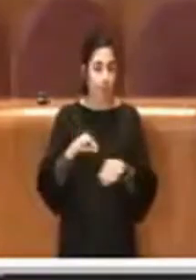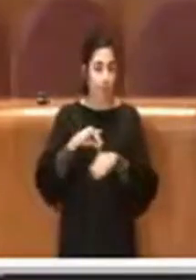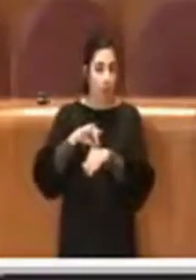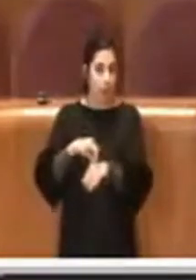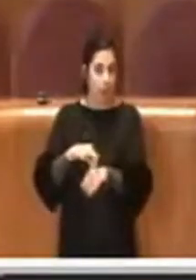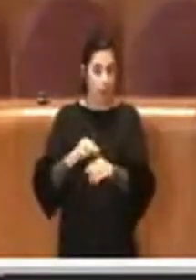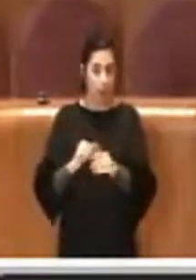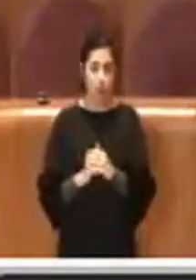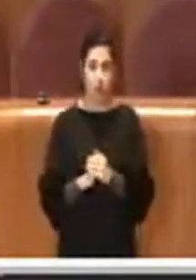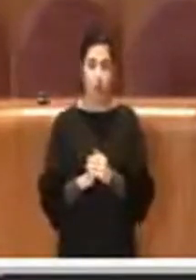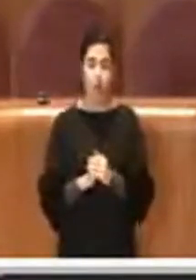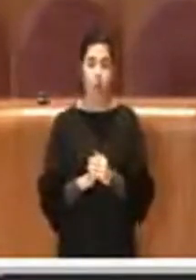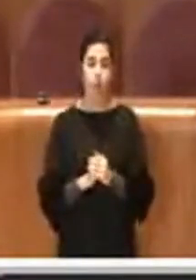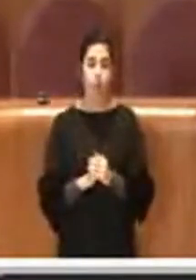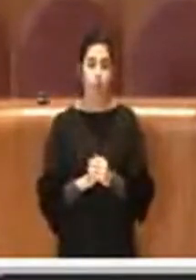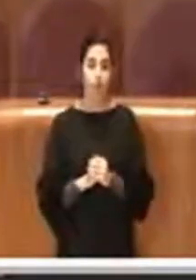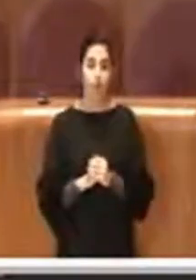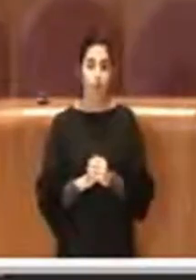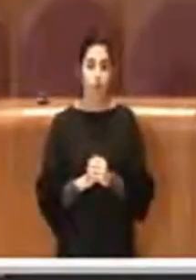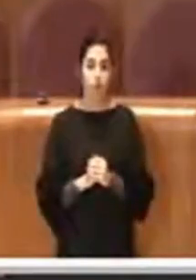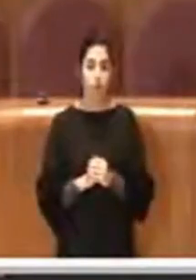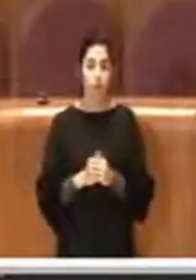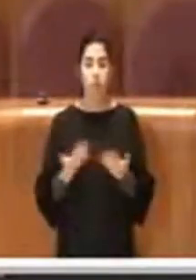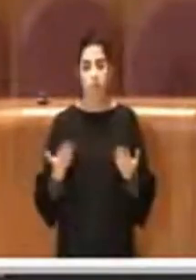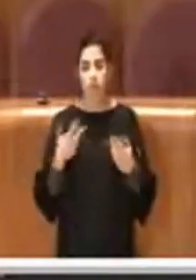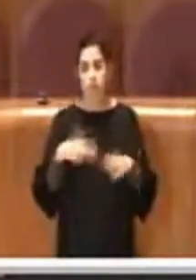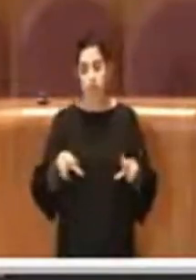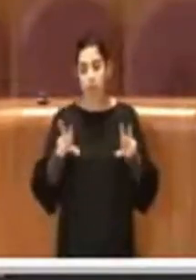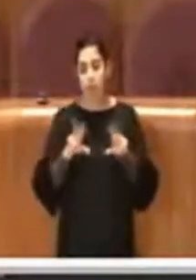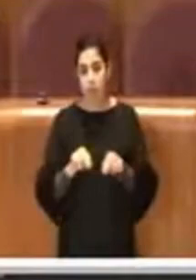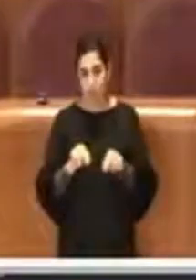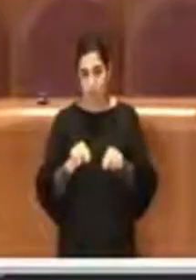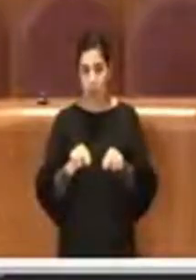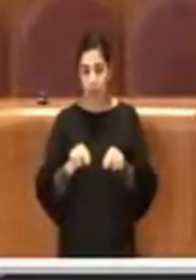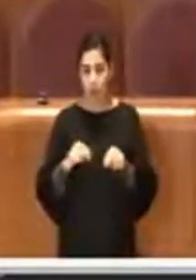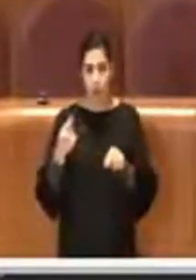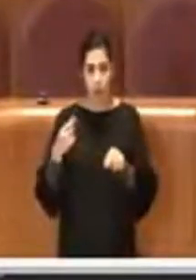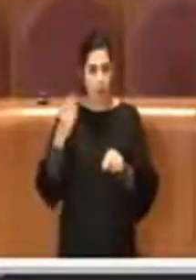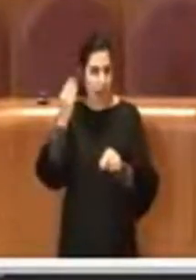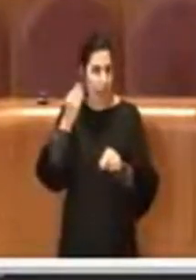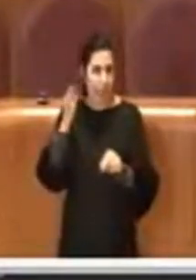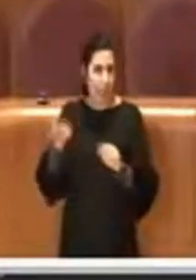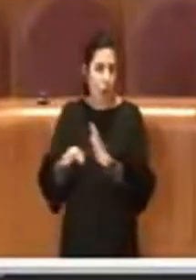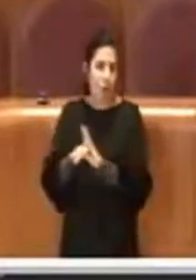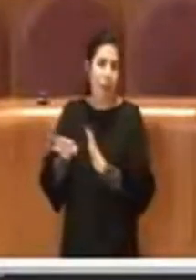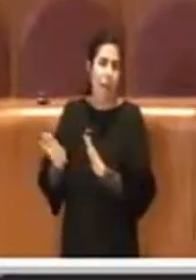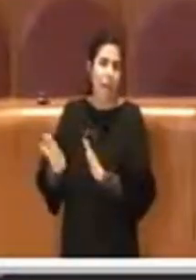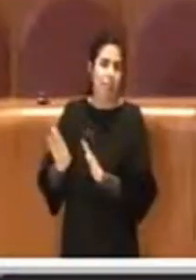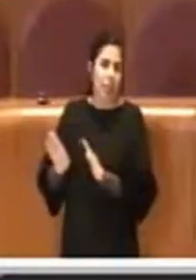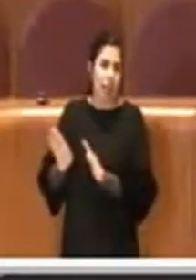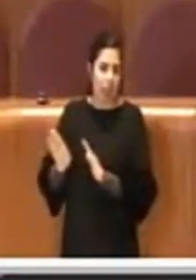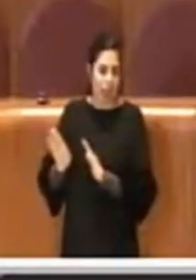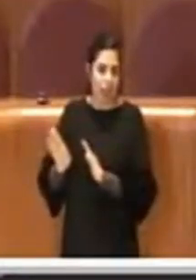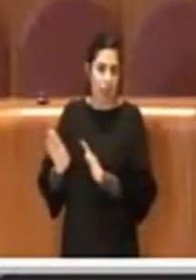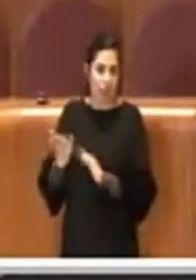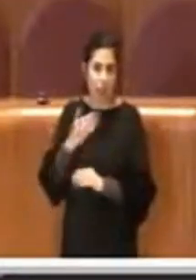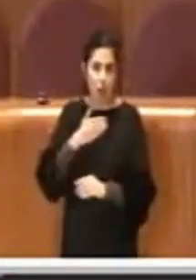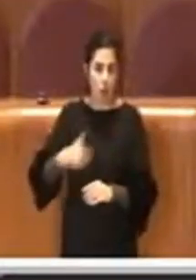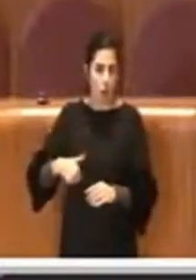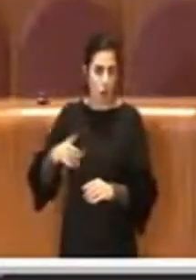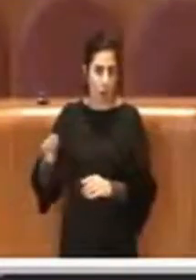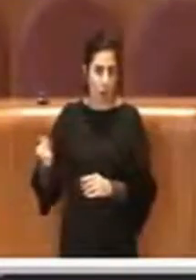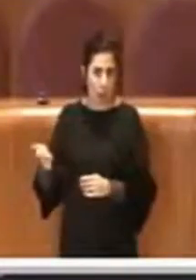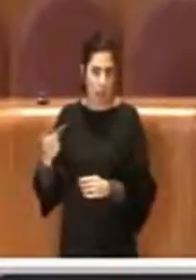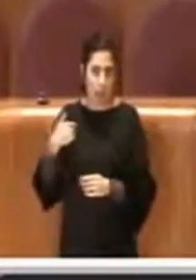controllo e impulso. Quindi, ripeto, condivido anche lo spunto dal quale che ha portato il Consiglio a presentare la